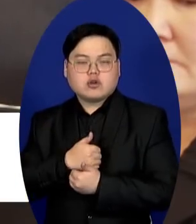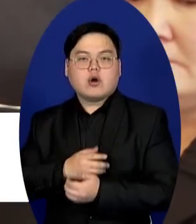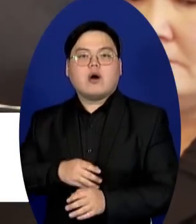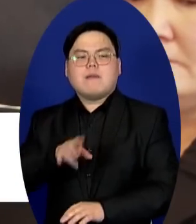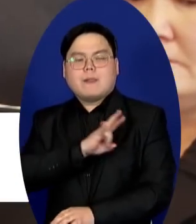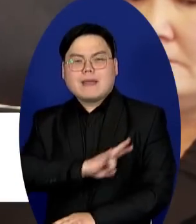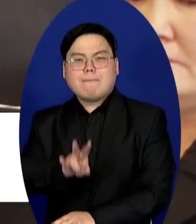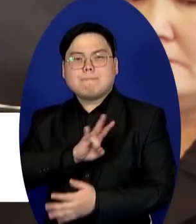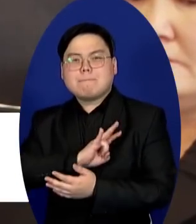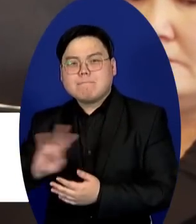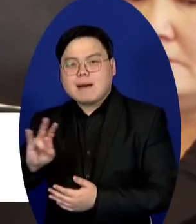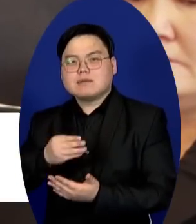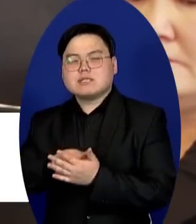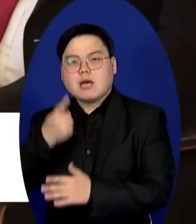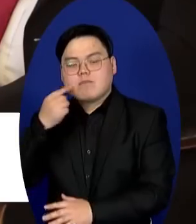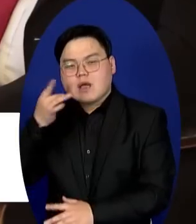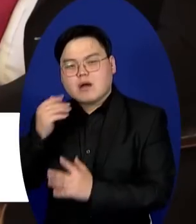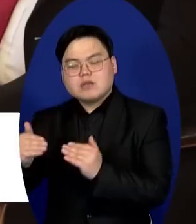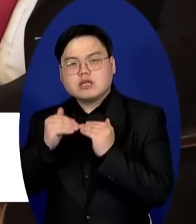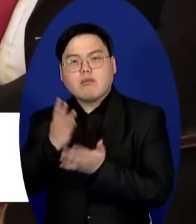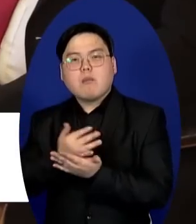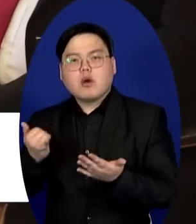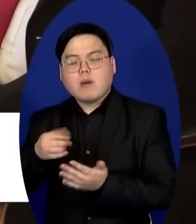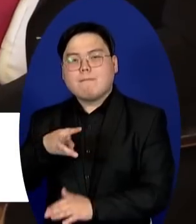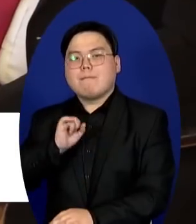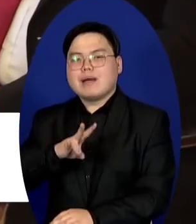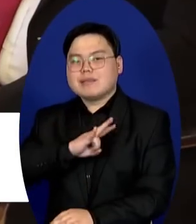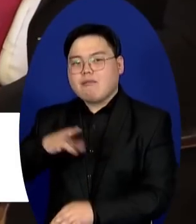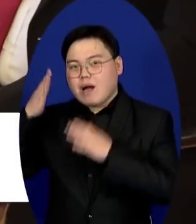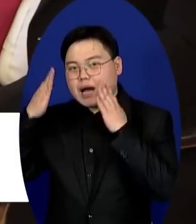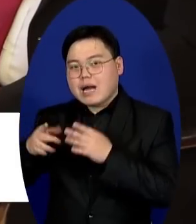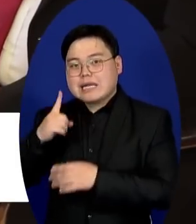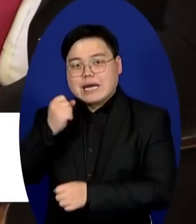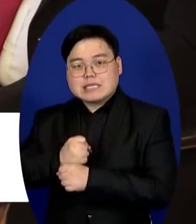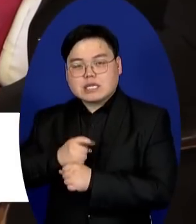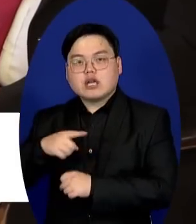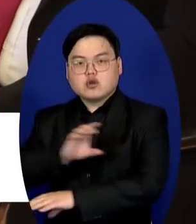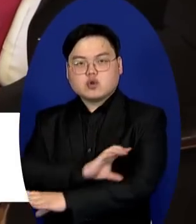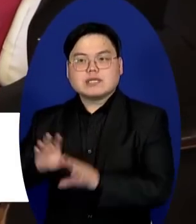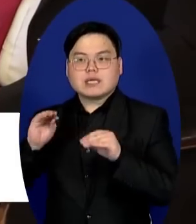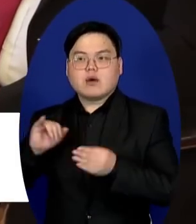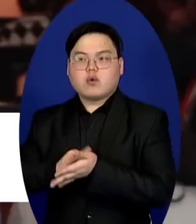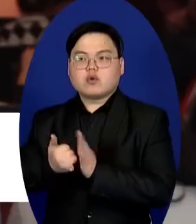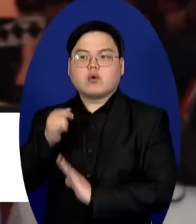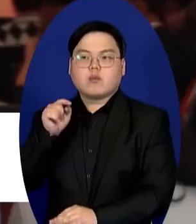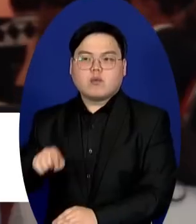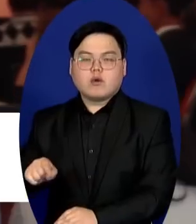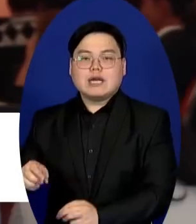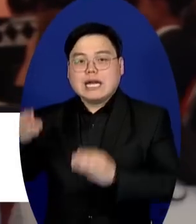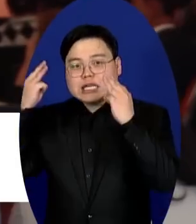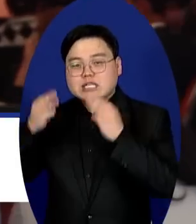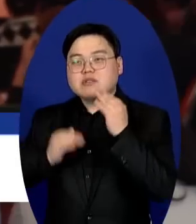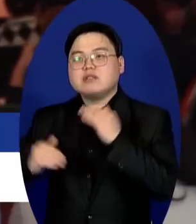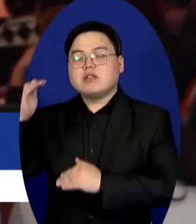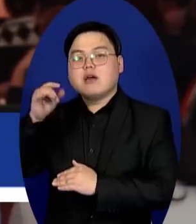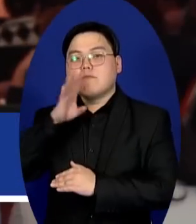гаргах төвшөнд гендерийн тэгш байдлыг хангах асуудалд Монгол Ардын нам анхаарч байгаагийн нэг ажил нь энэ сургалт боллоо. Шийдвэр гаргах төвшөнд